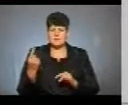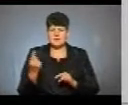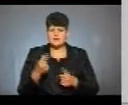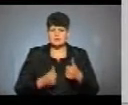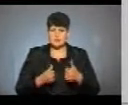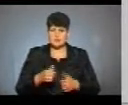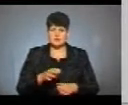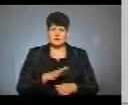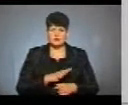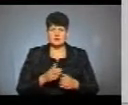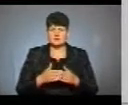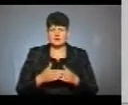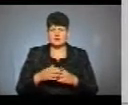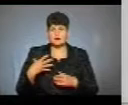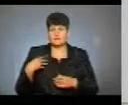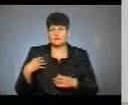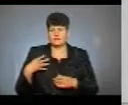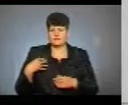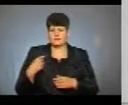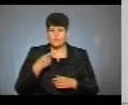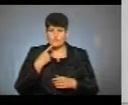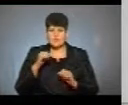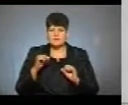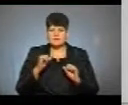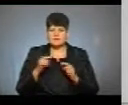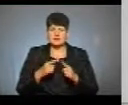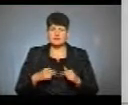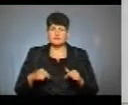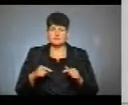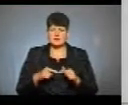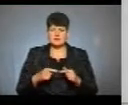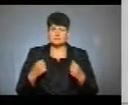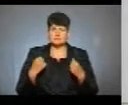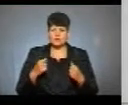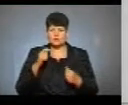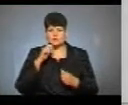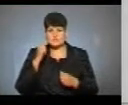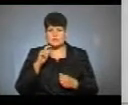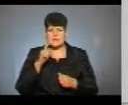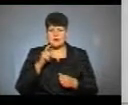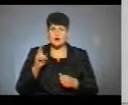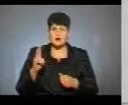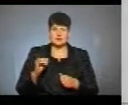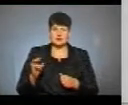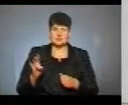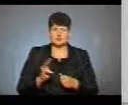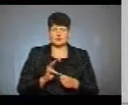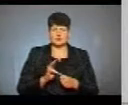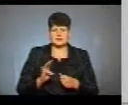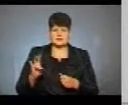змагання відбулися в передмісті Львова, повідомив керівник відділу душпастерства спорту Української греко-католицької церкви Олег